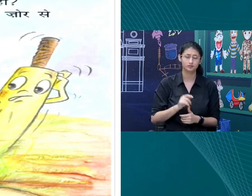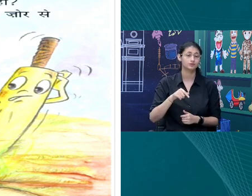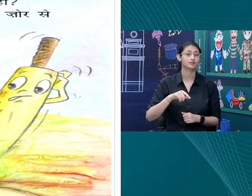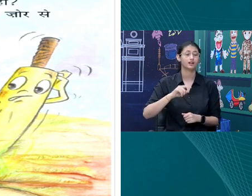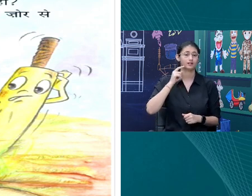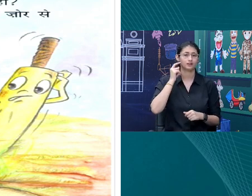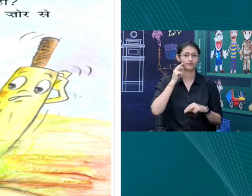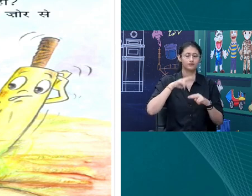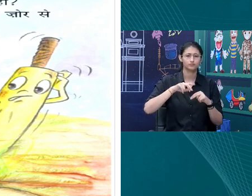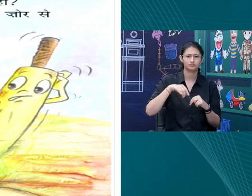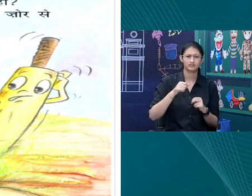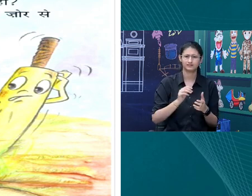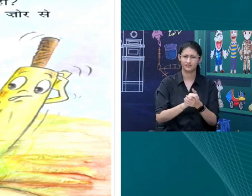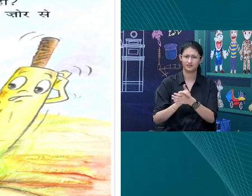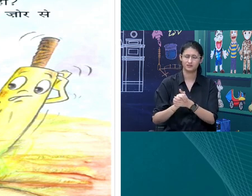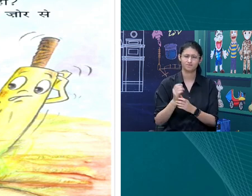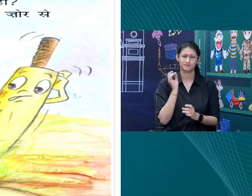हैं